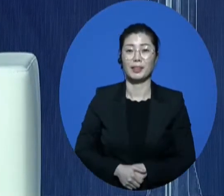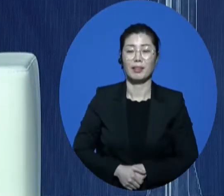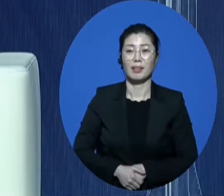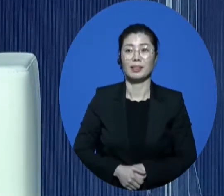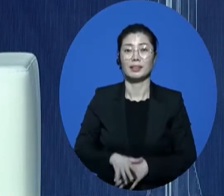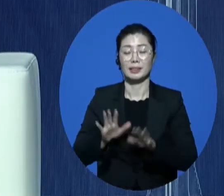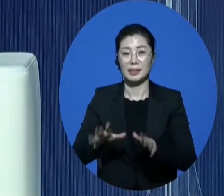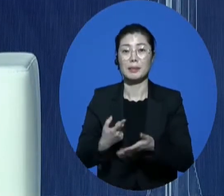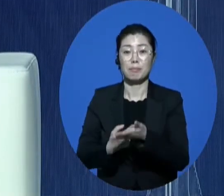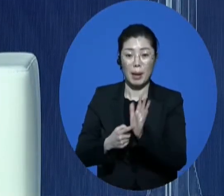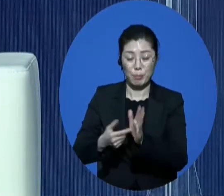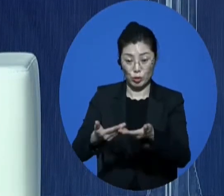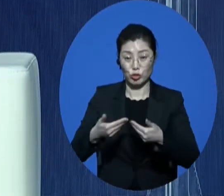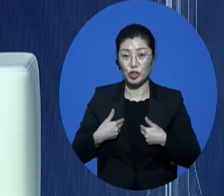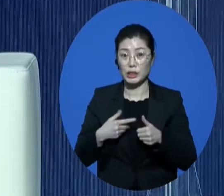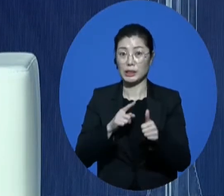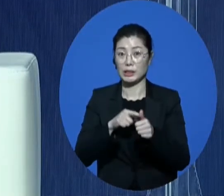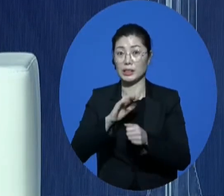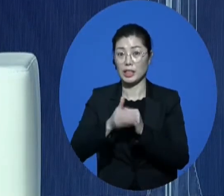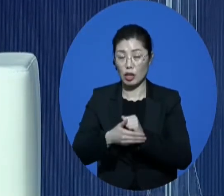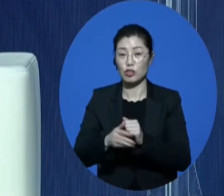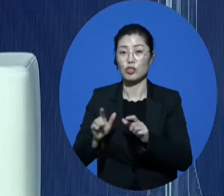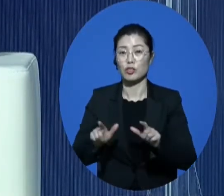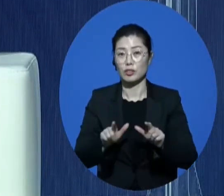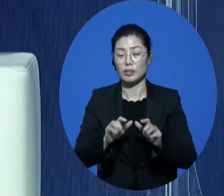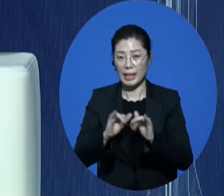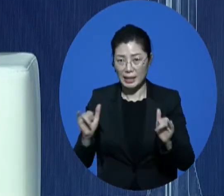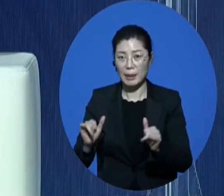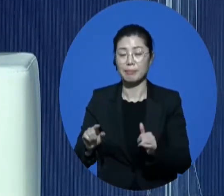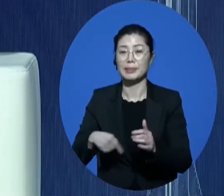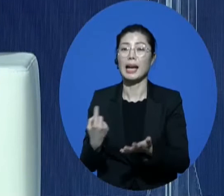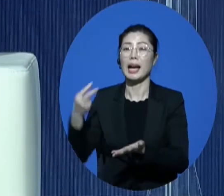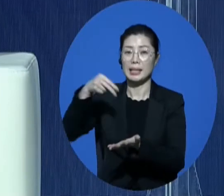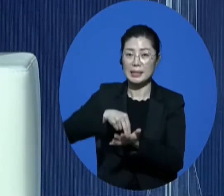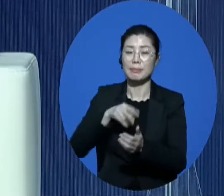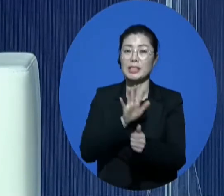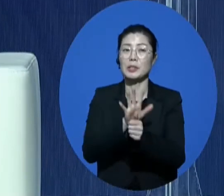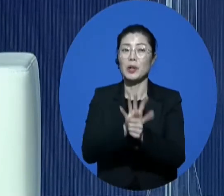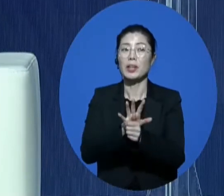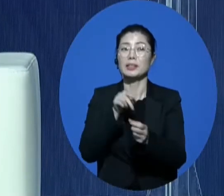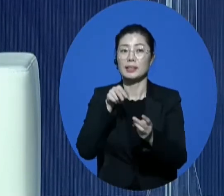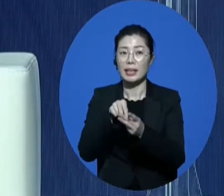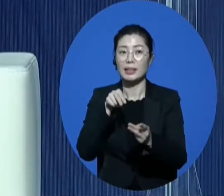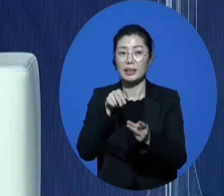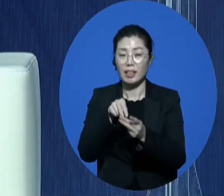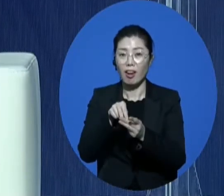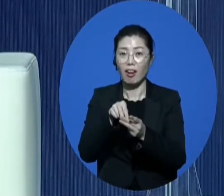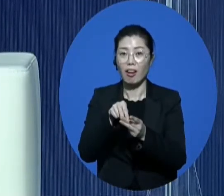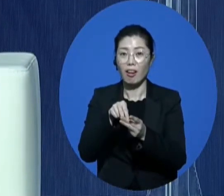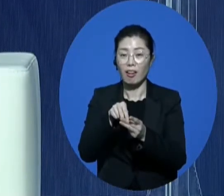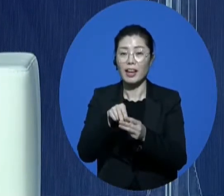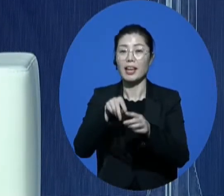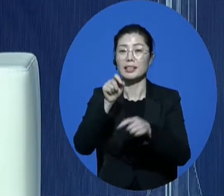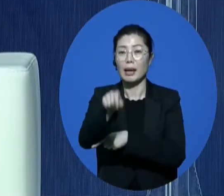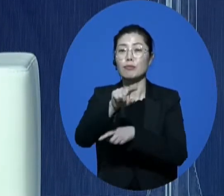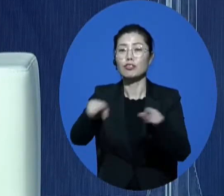금방 발표해주신 대구 사람 장애인 자립생활지원센터 전금배 사무국장님의